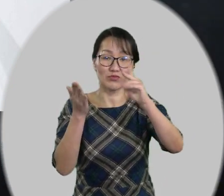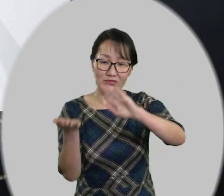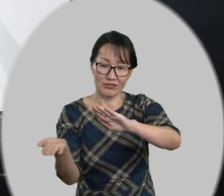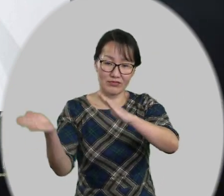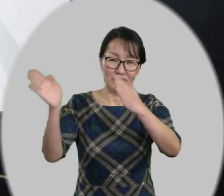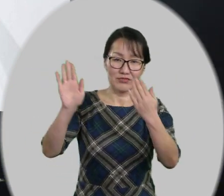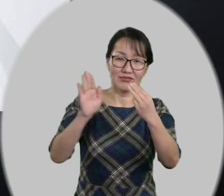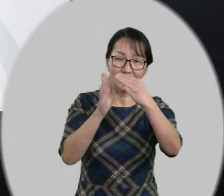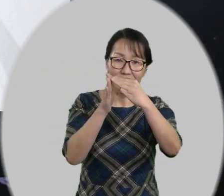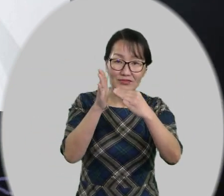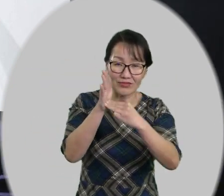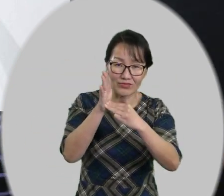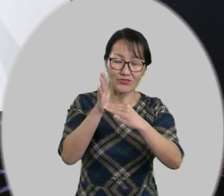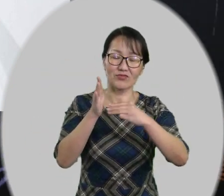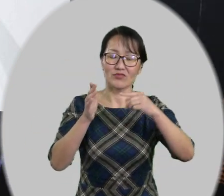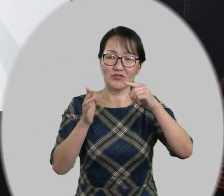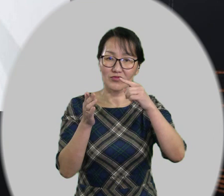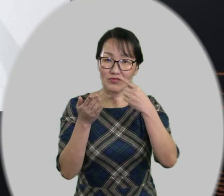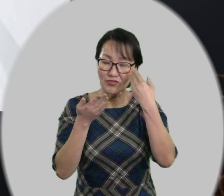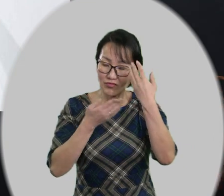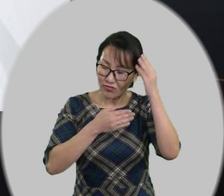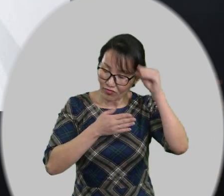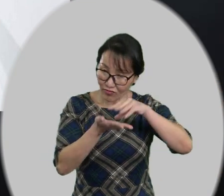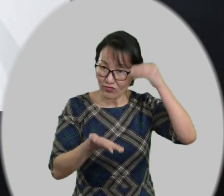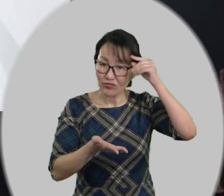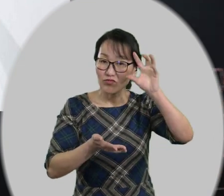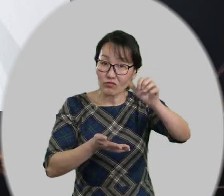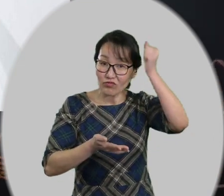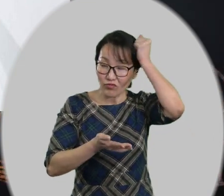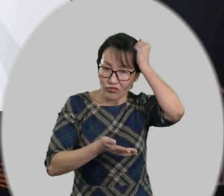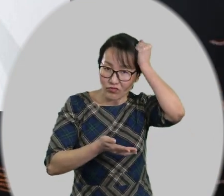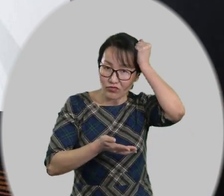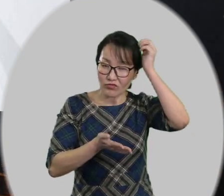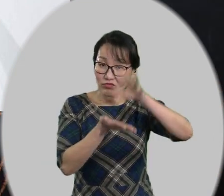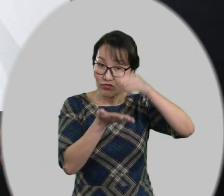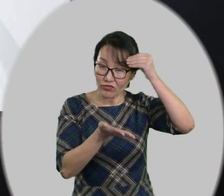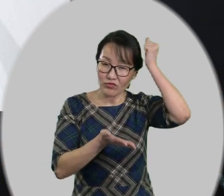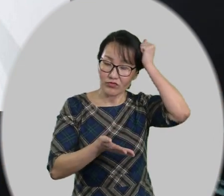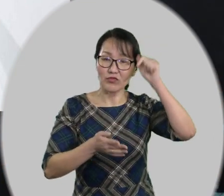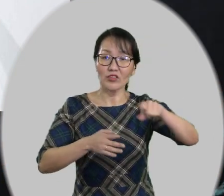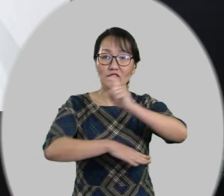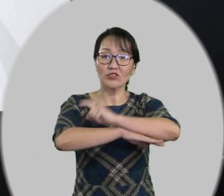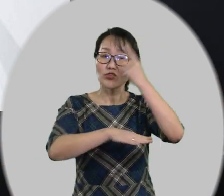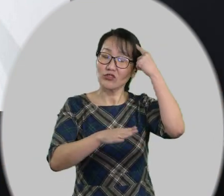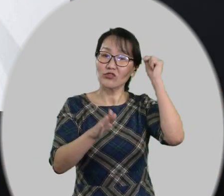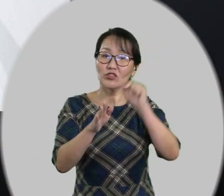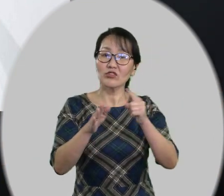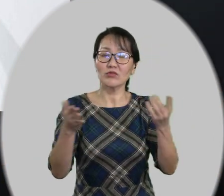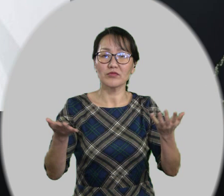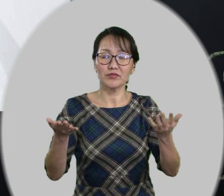ойлгох, мөн тэр хэлцийг тогтоож авах. Ийм сэдвтэй хичээл орно багш нь. За тэгээд хичээлийн маань зорилго